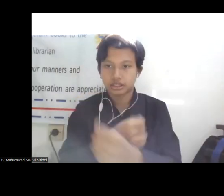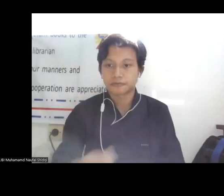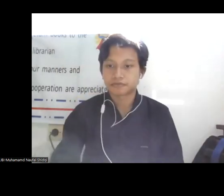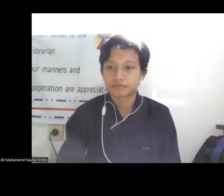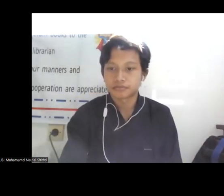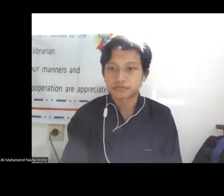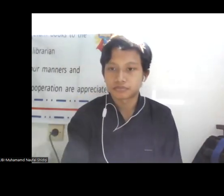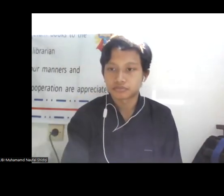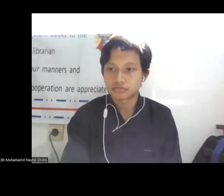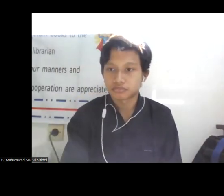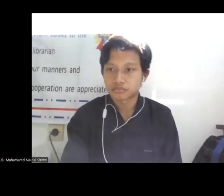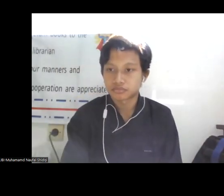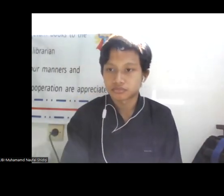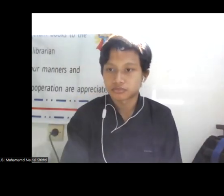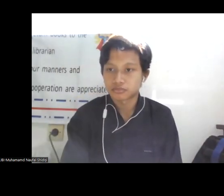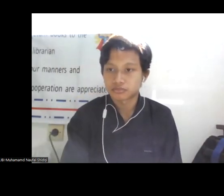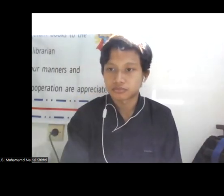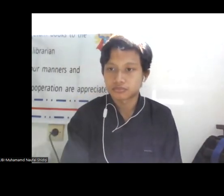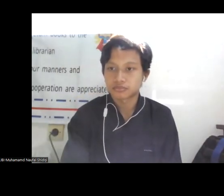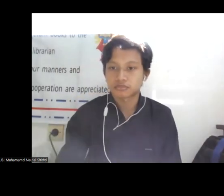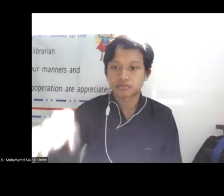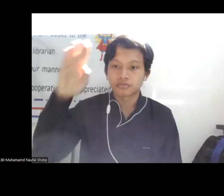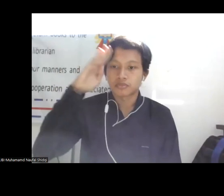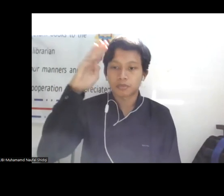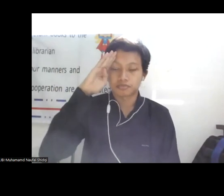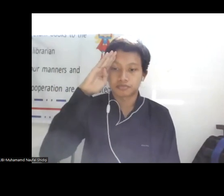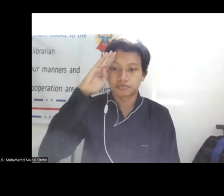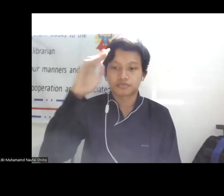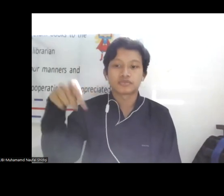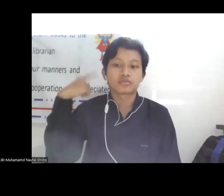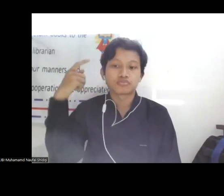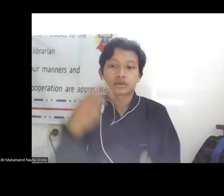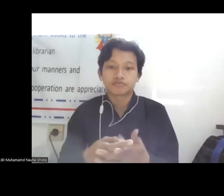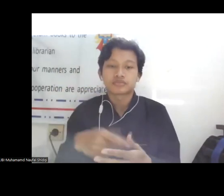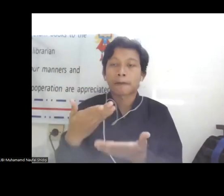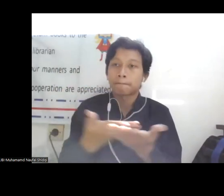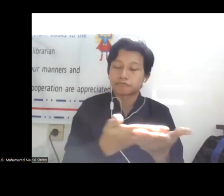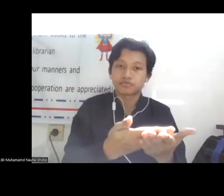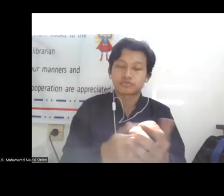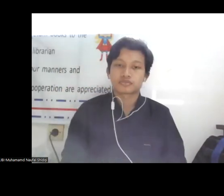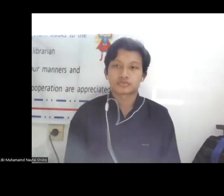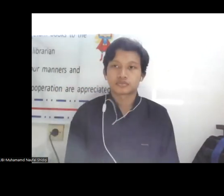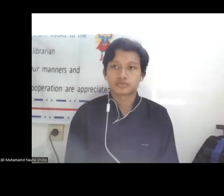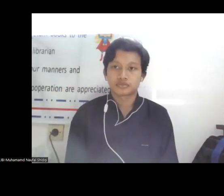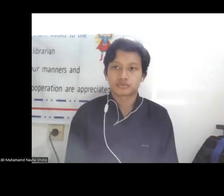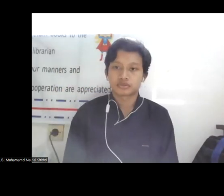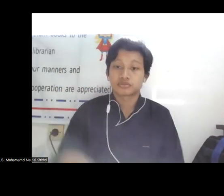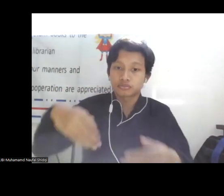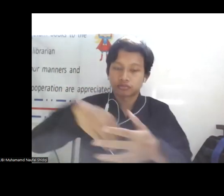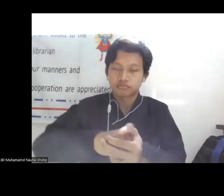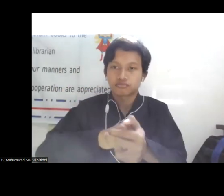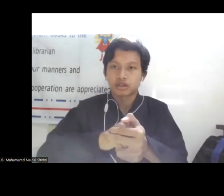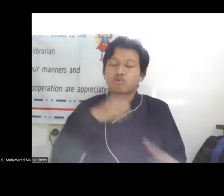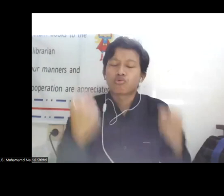Bapak Ibu yang kami banggakan yang berbahagia pelatihan ini adalah merupakan salah satu